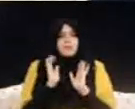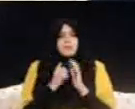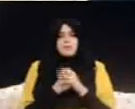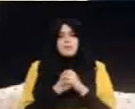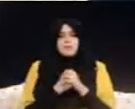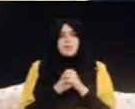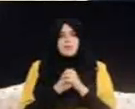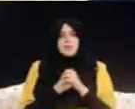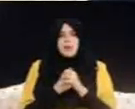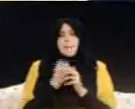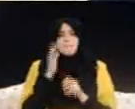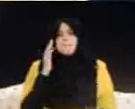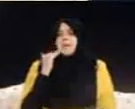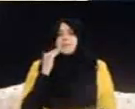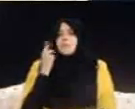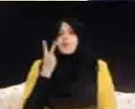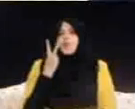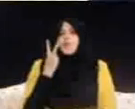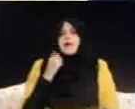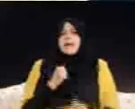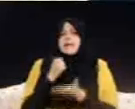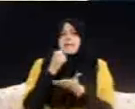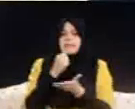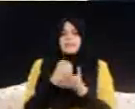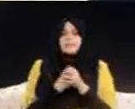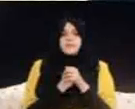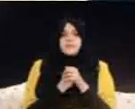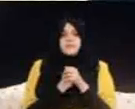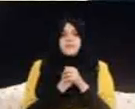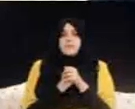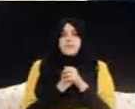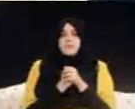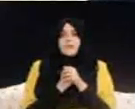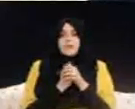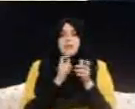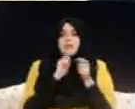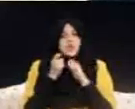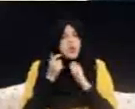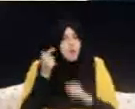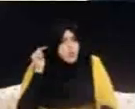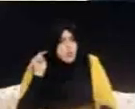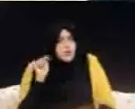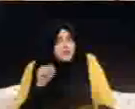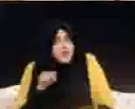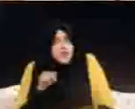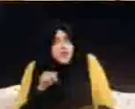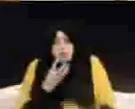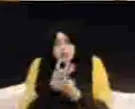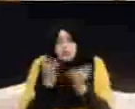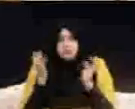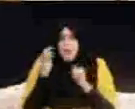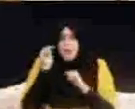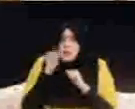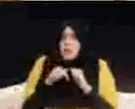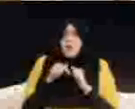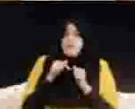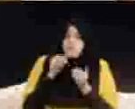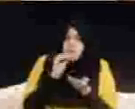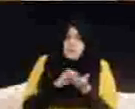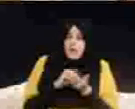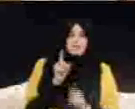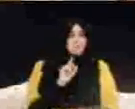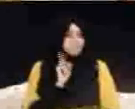بمعنى ما يجيش مثلا زوج ورثة يهضروا الاخرين كامل يقول لهم لازم تتصدقوا ولازم وتمد،